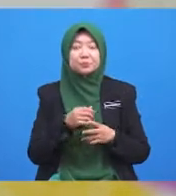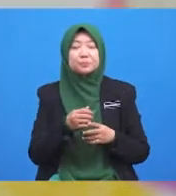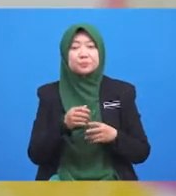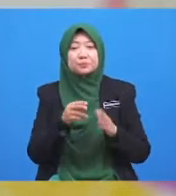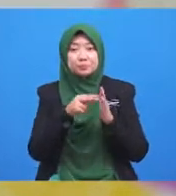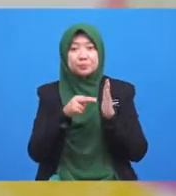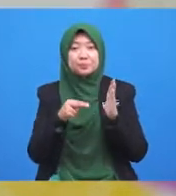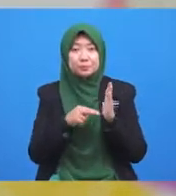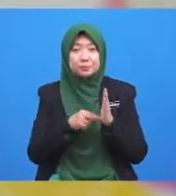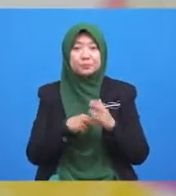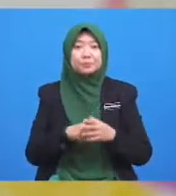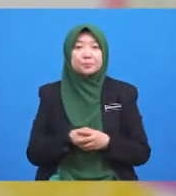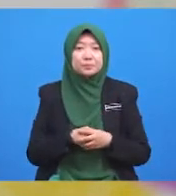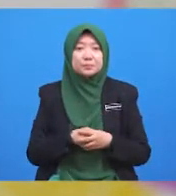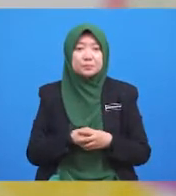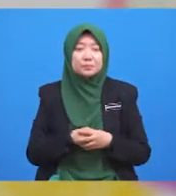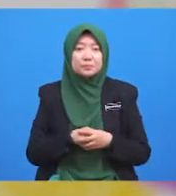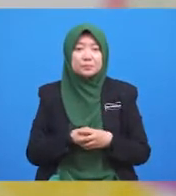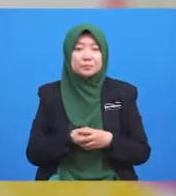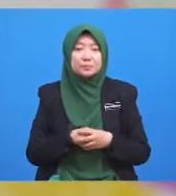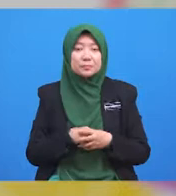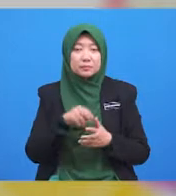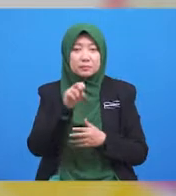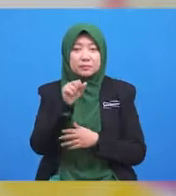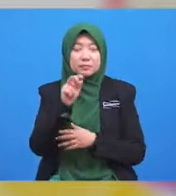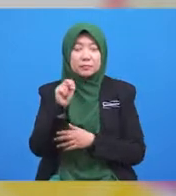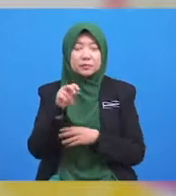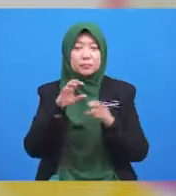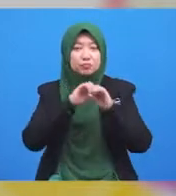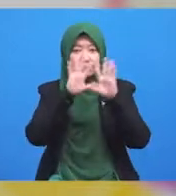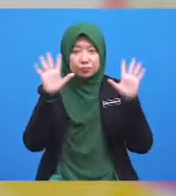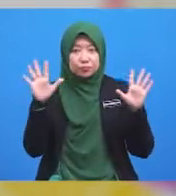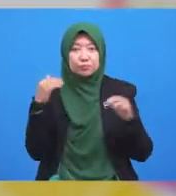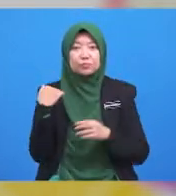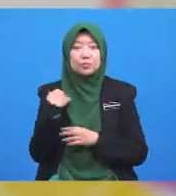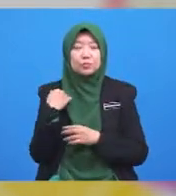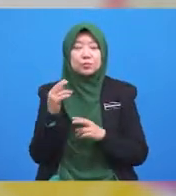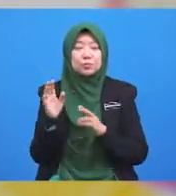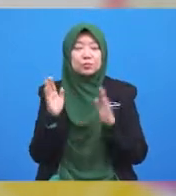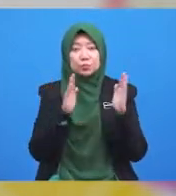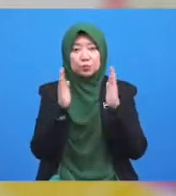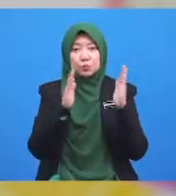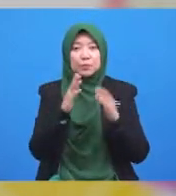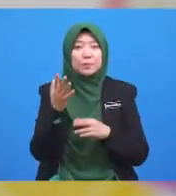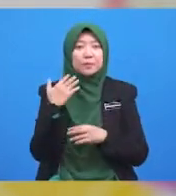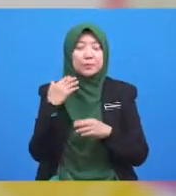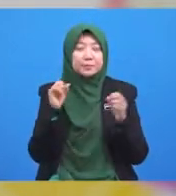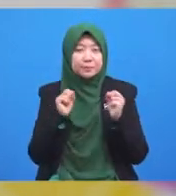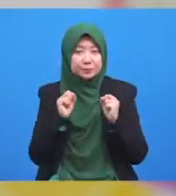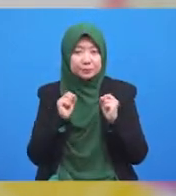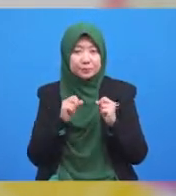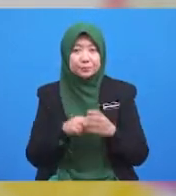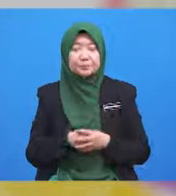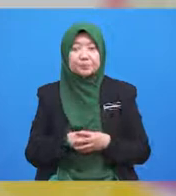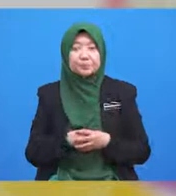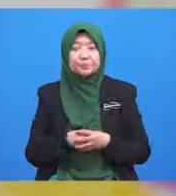kerja. Salon mestilah cukup terang, ada bekalan udara panas atau sejuk,